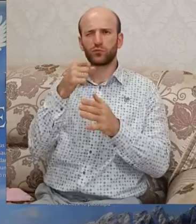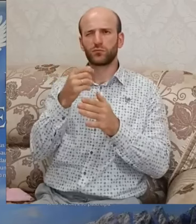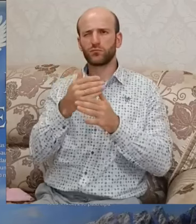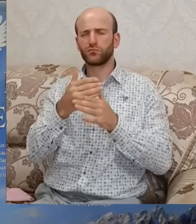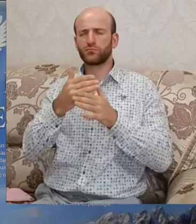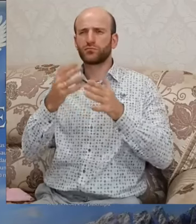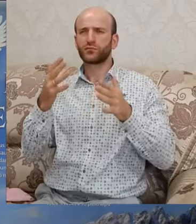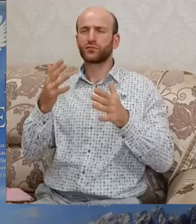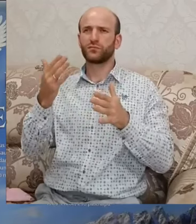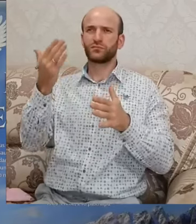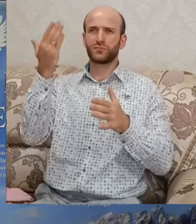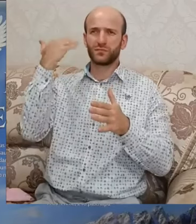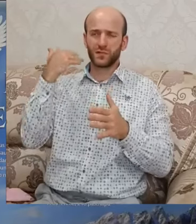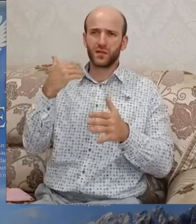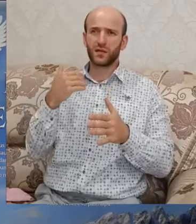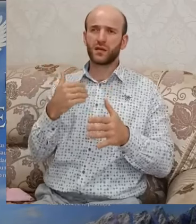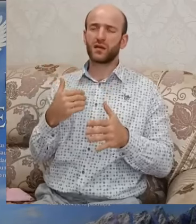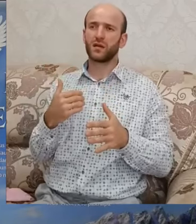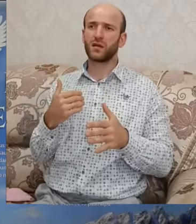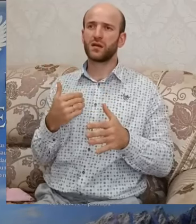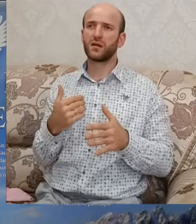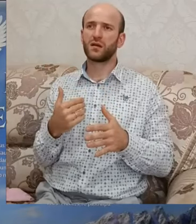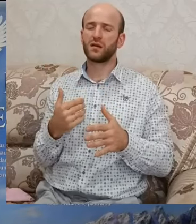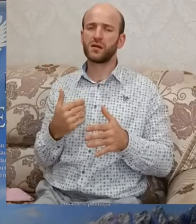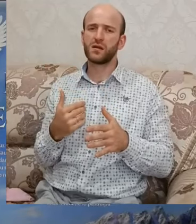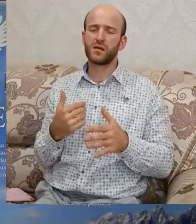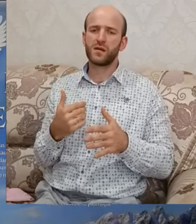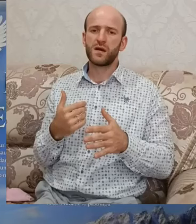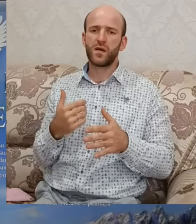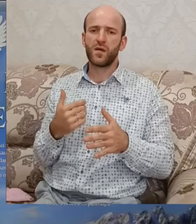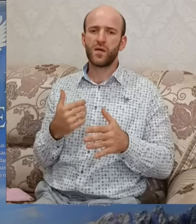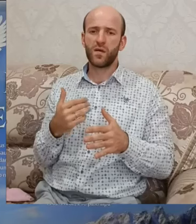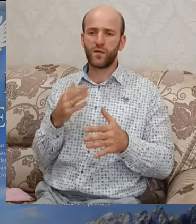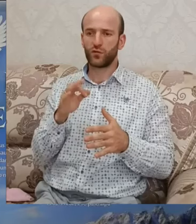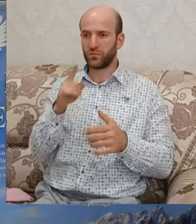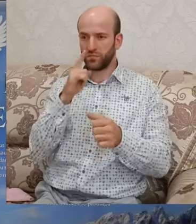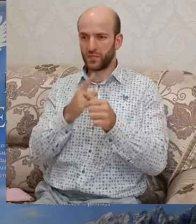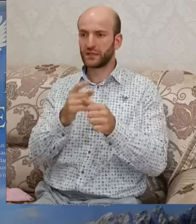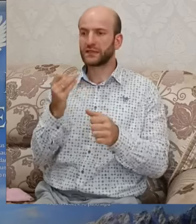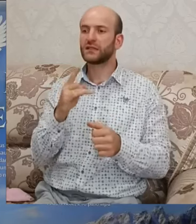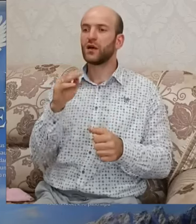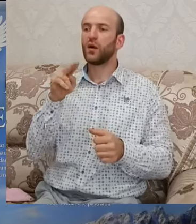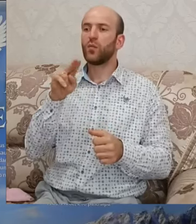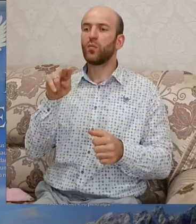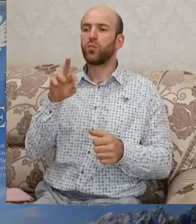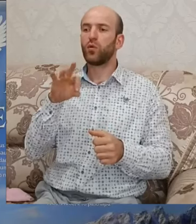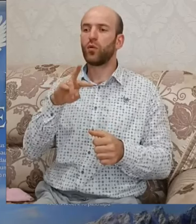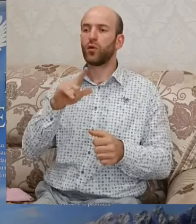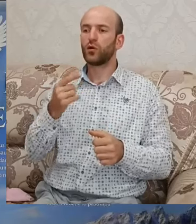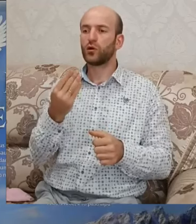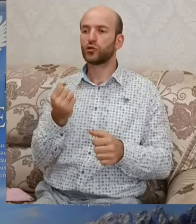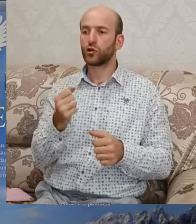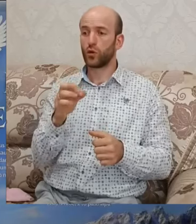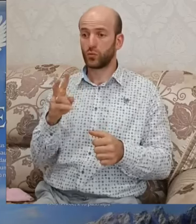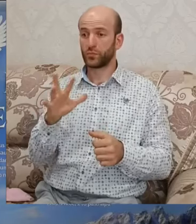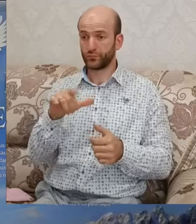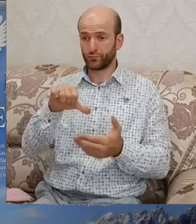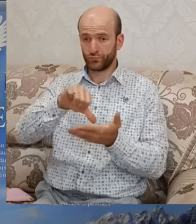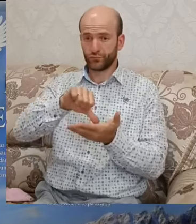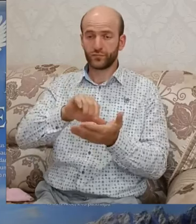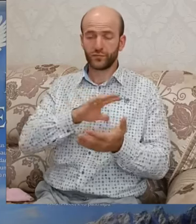Lenkijos buvo tame susitikime, kai mes susitikome. Вот брат из Польши был на той встрече, когда мы встретились. Когда брolis